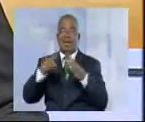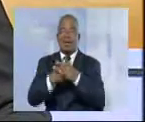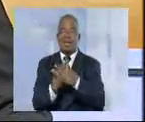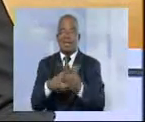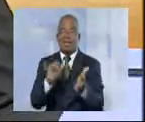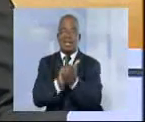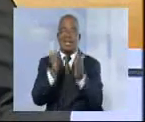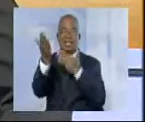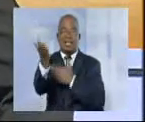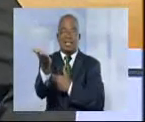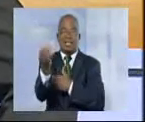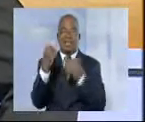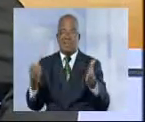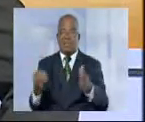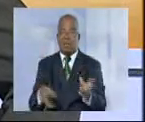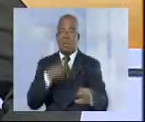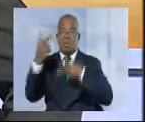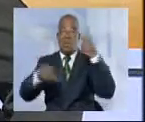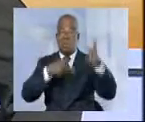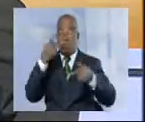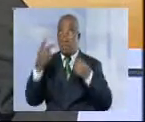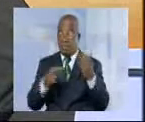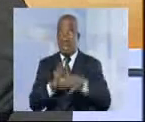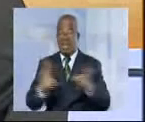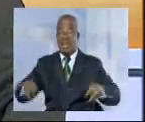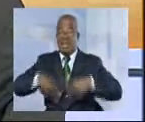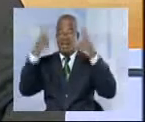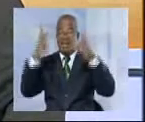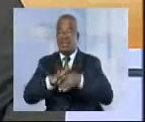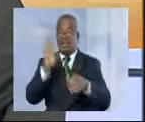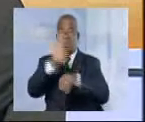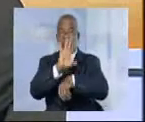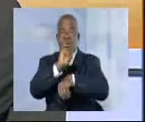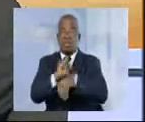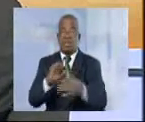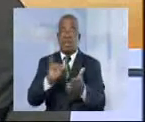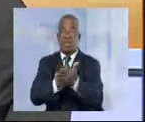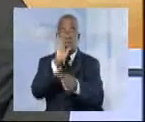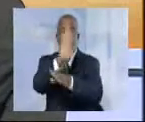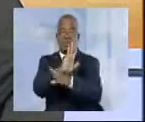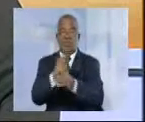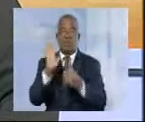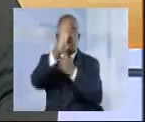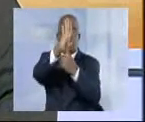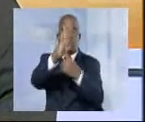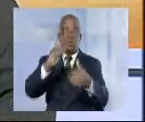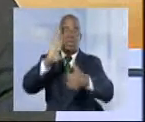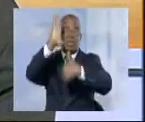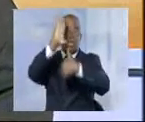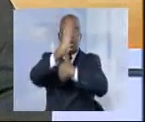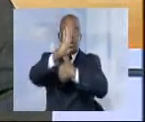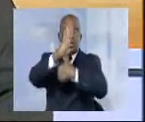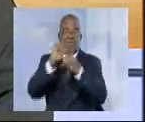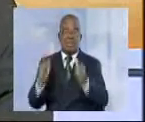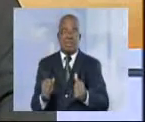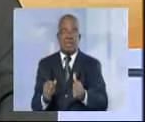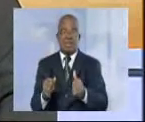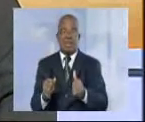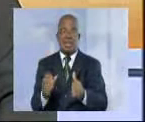présidentiel. La vie de la nation était au cœur de ce conseil et vous en saurez plus ce soir dans l'édition de